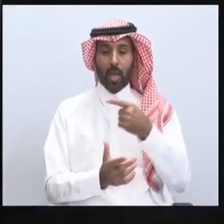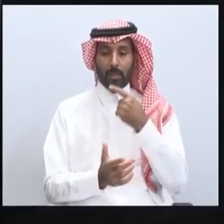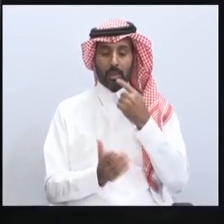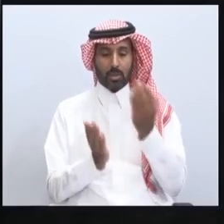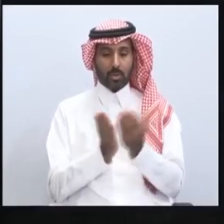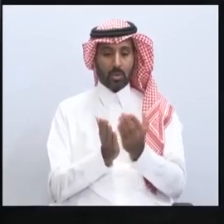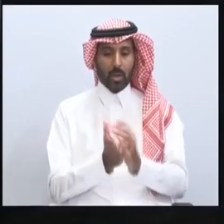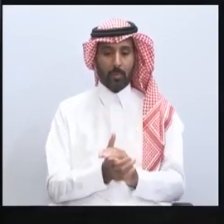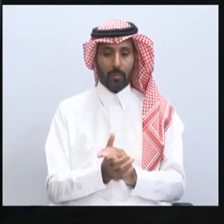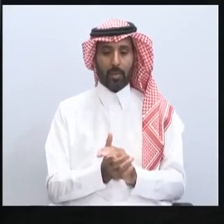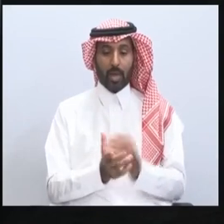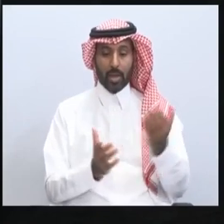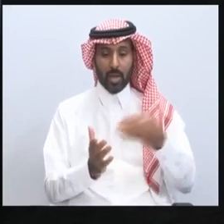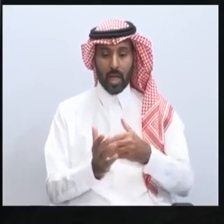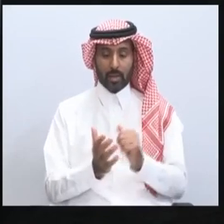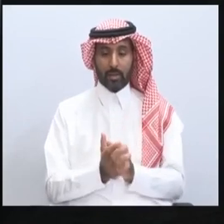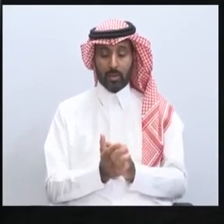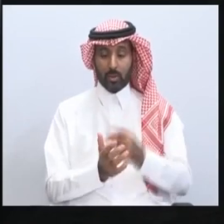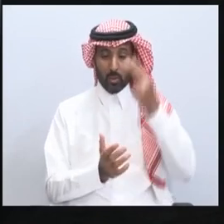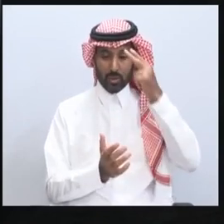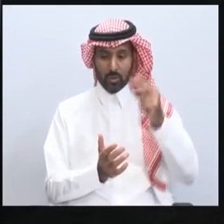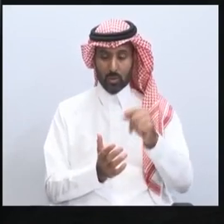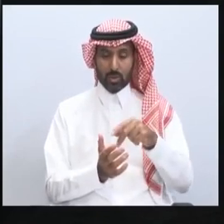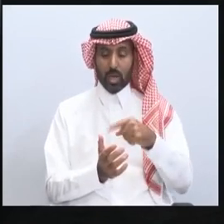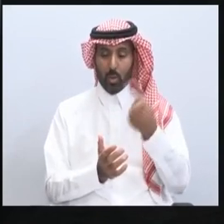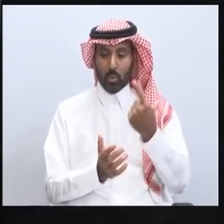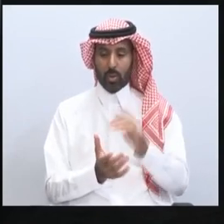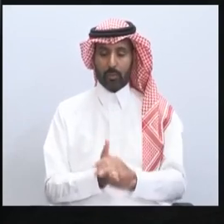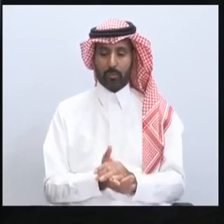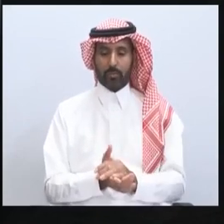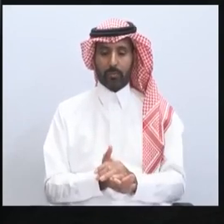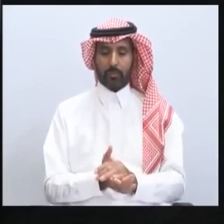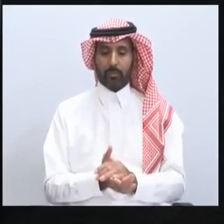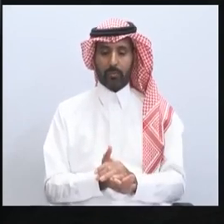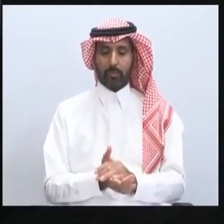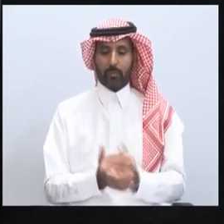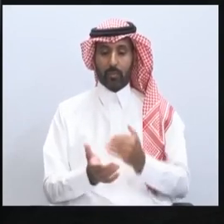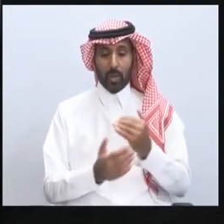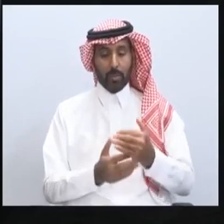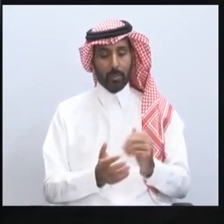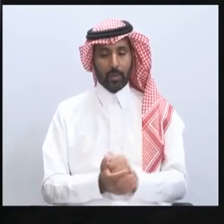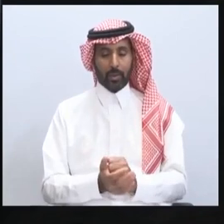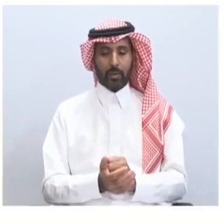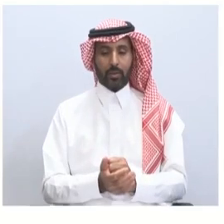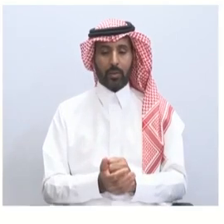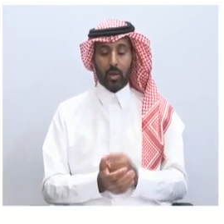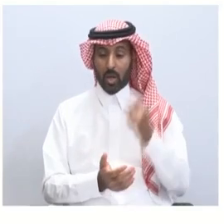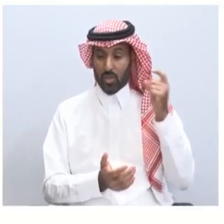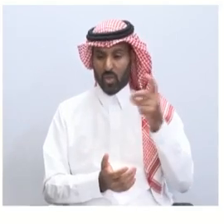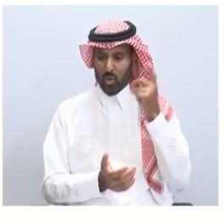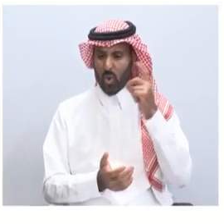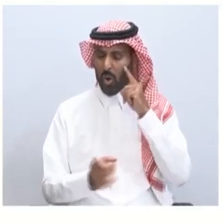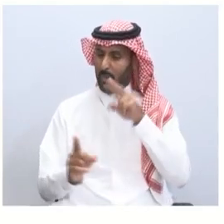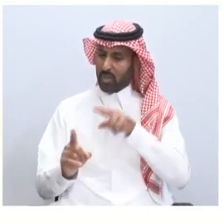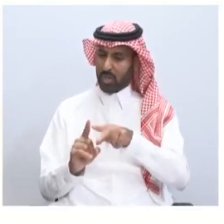السابقه عن نهايه الدوله السعوديه الاولى وما كان يظنه